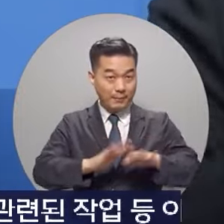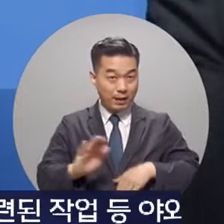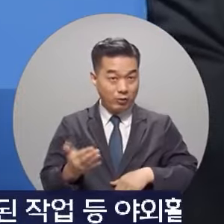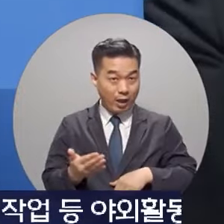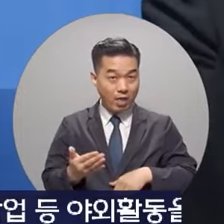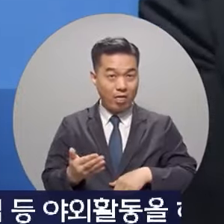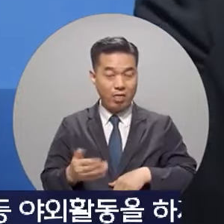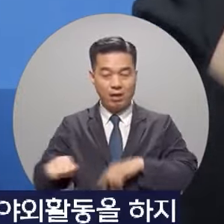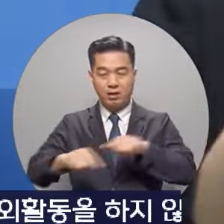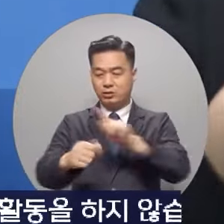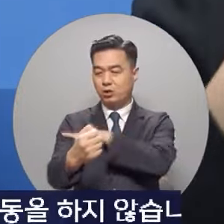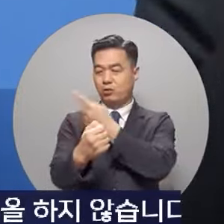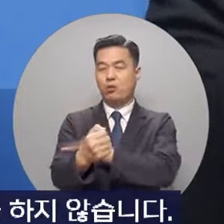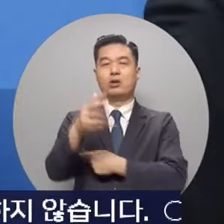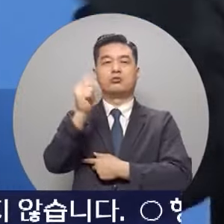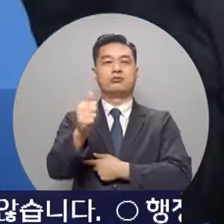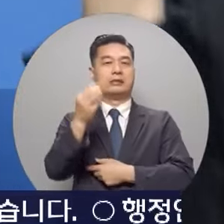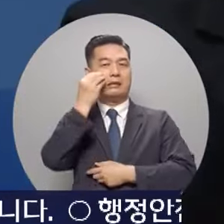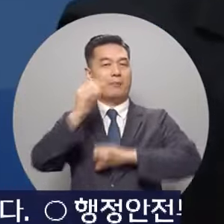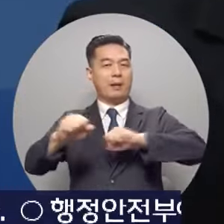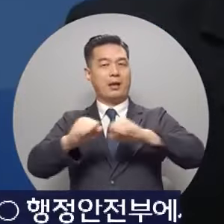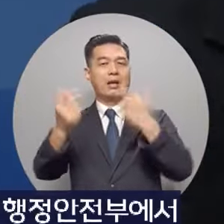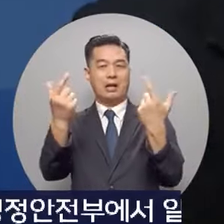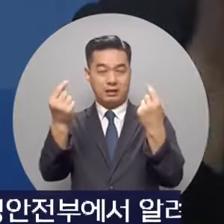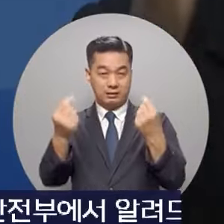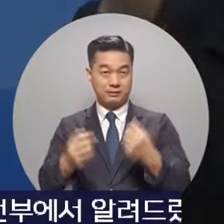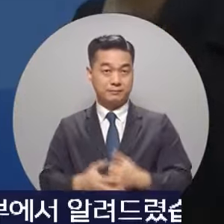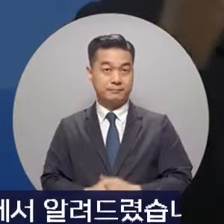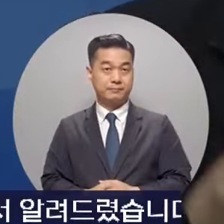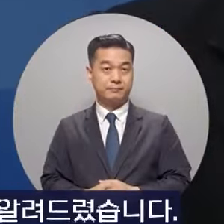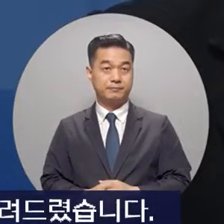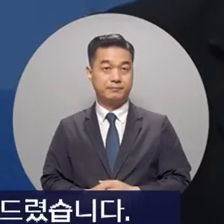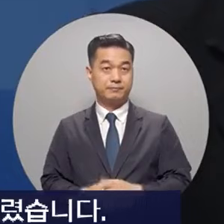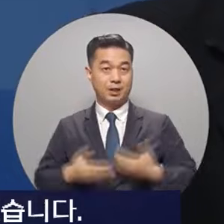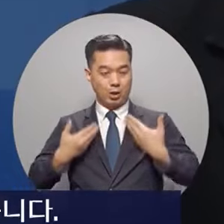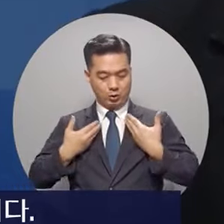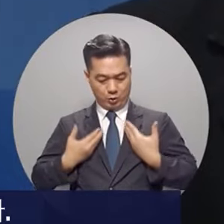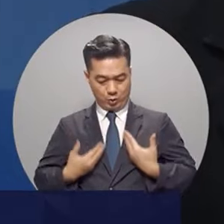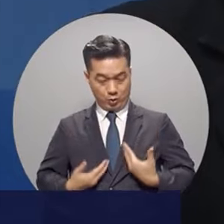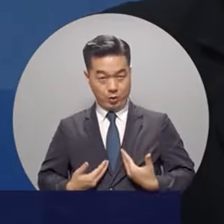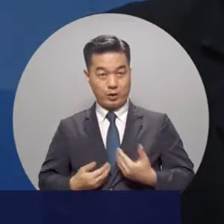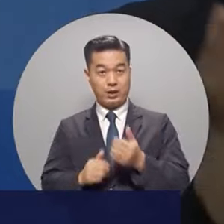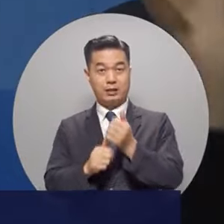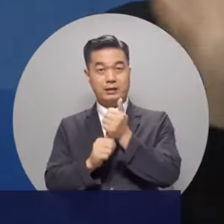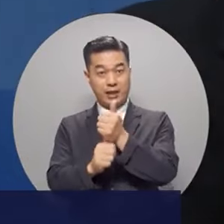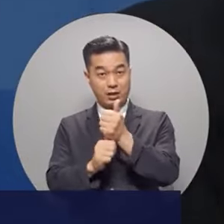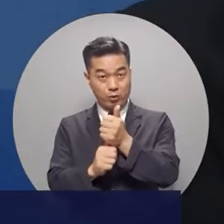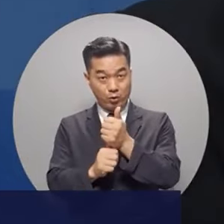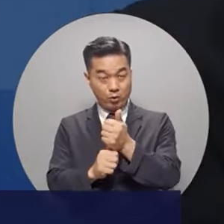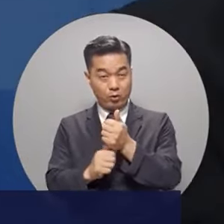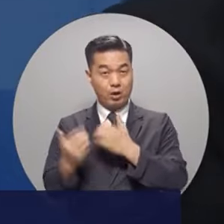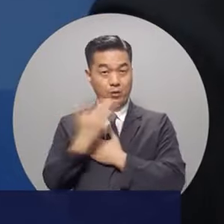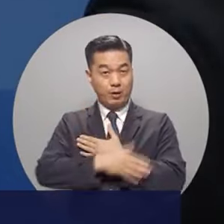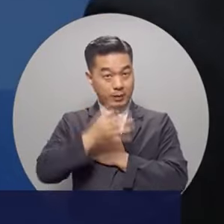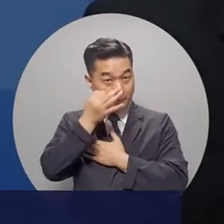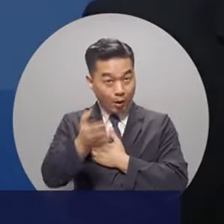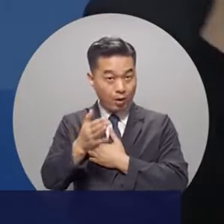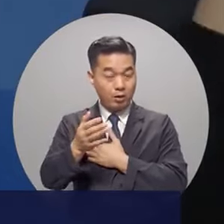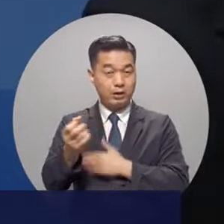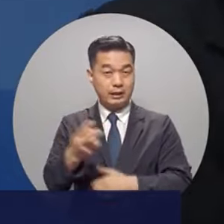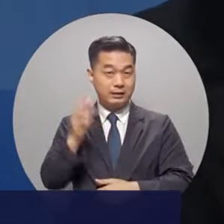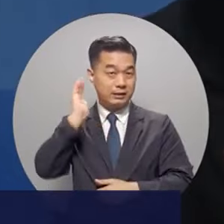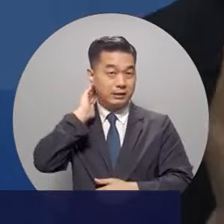주인행세를 다시 시작한 겁니다 조용한 내조를 온몸으로 보여주는 김건희 씨가 다시 대통령